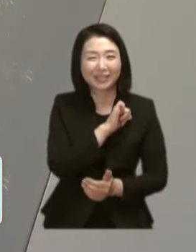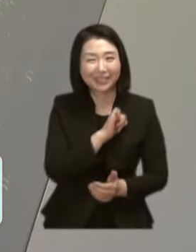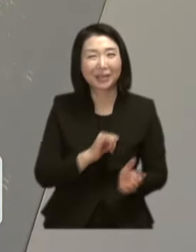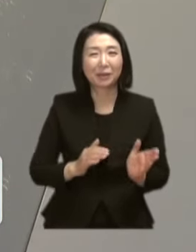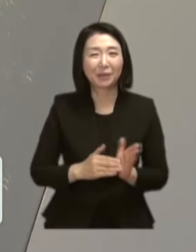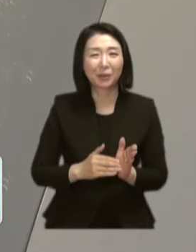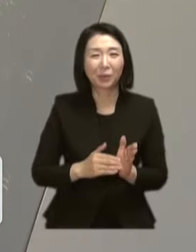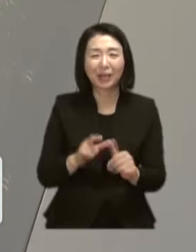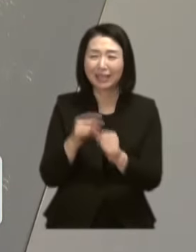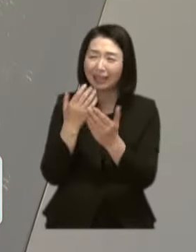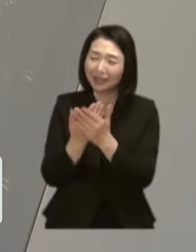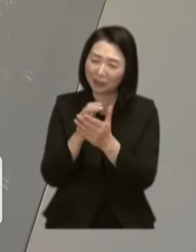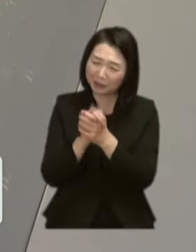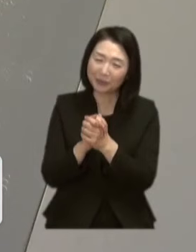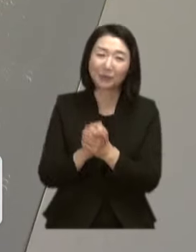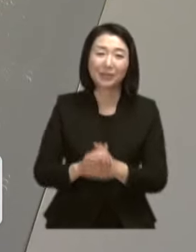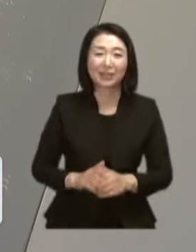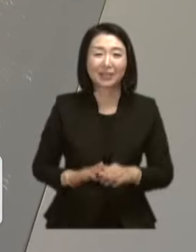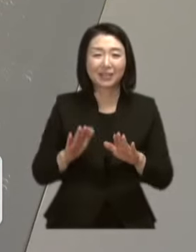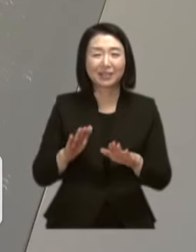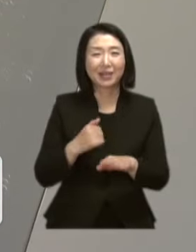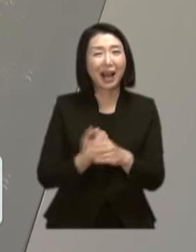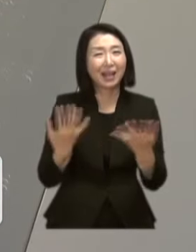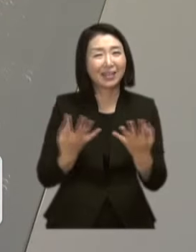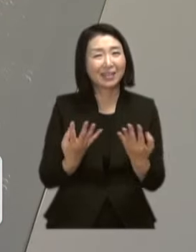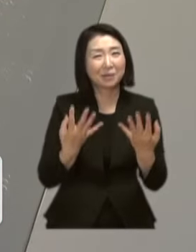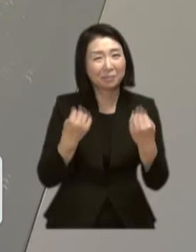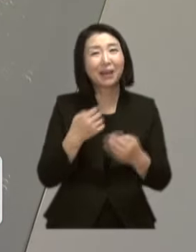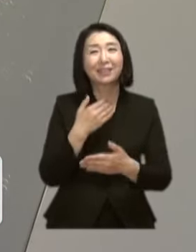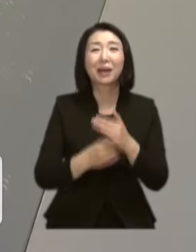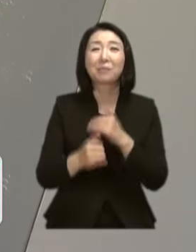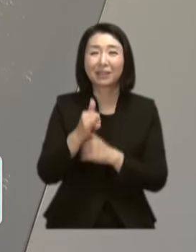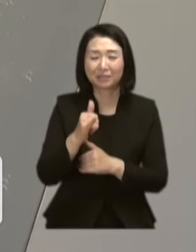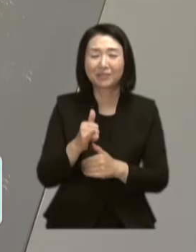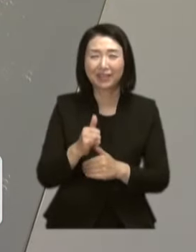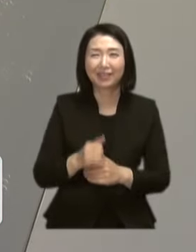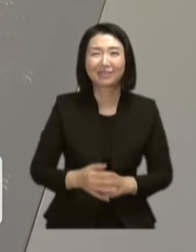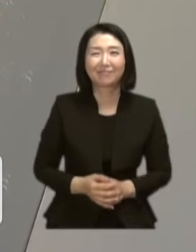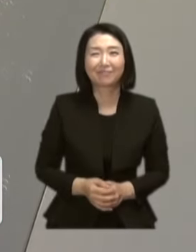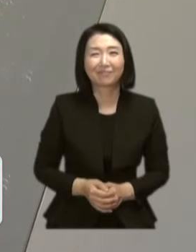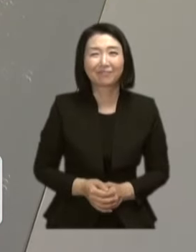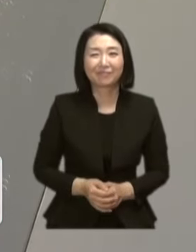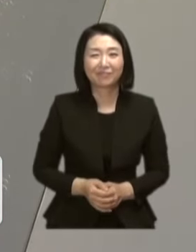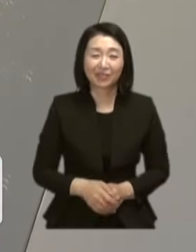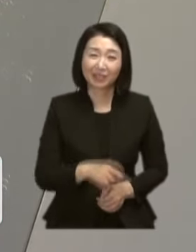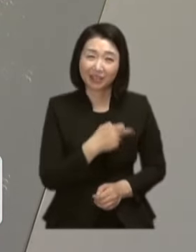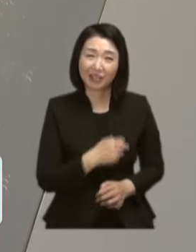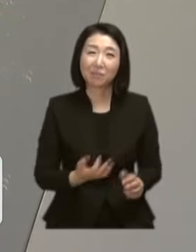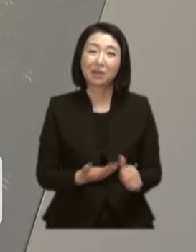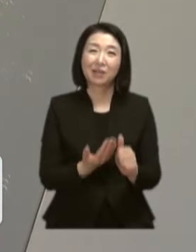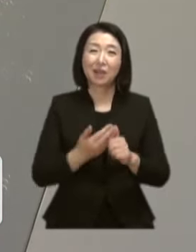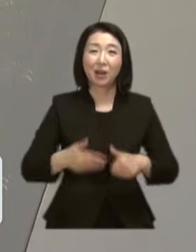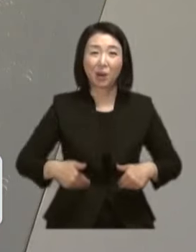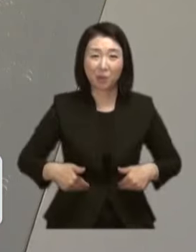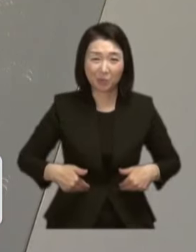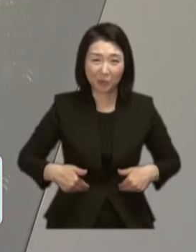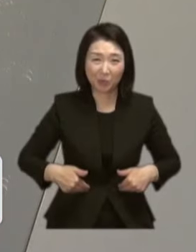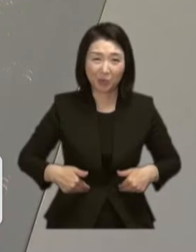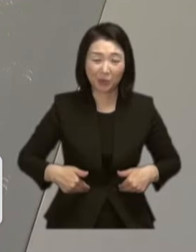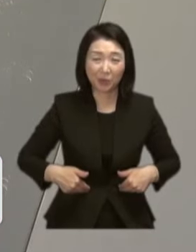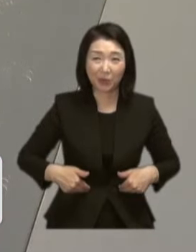그리고 살려달라고 기도했습니다. 아직은 할 일이 많습니다, 주님. 그리고 제자를 많이 길러내는 게 이분의